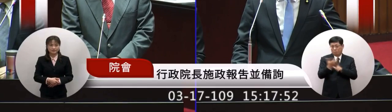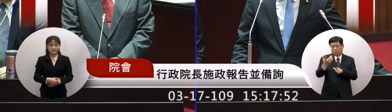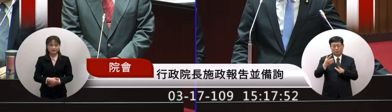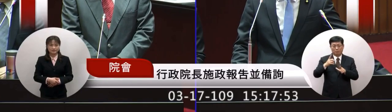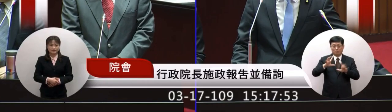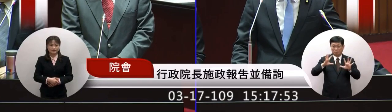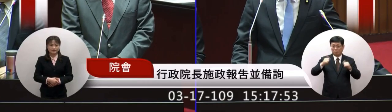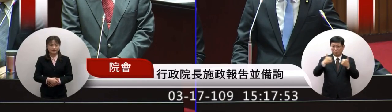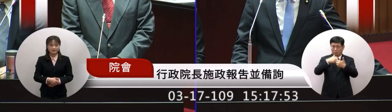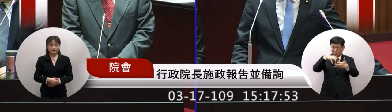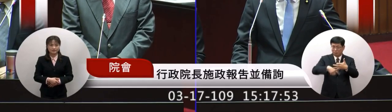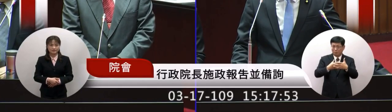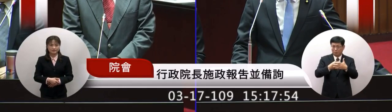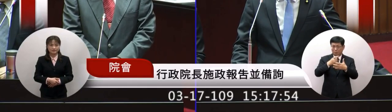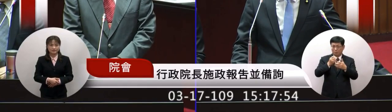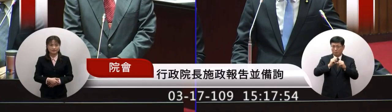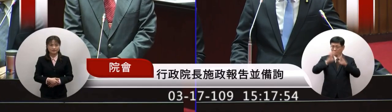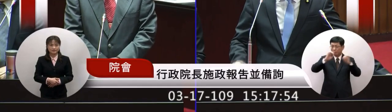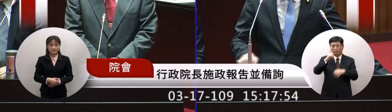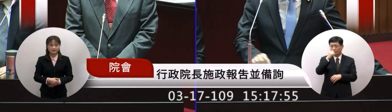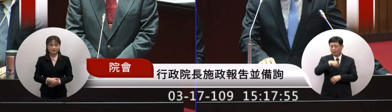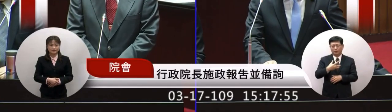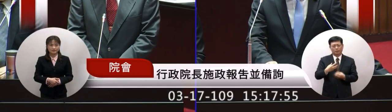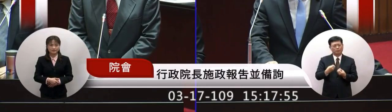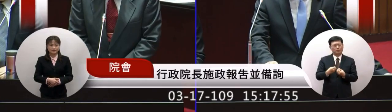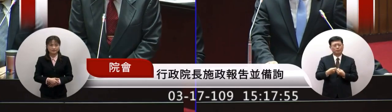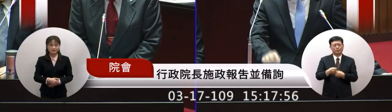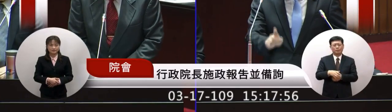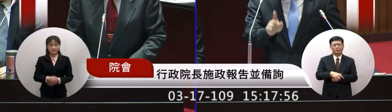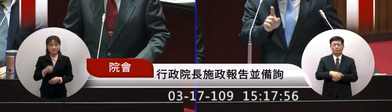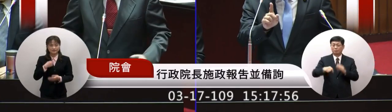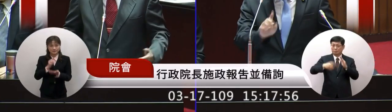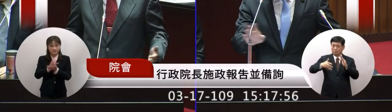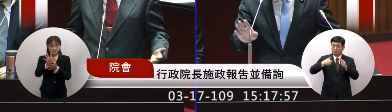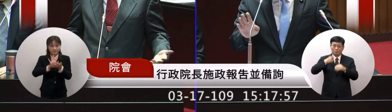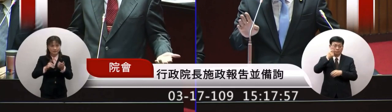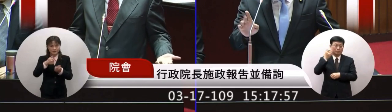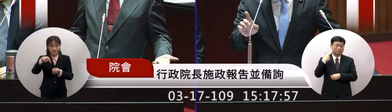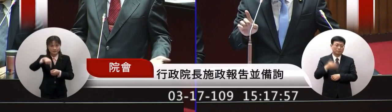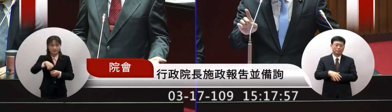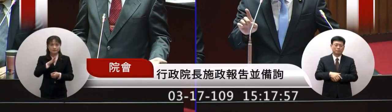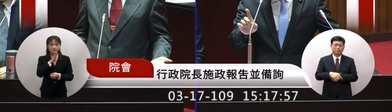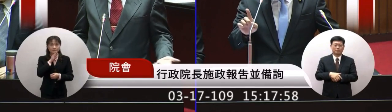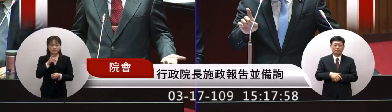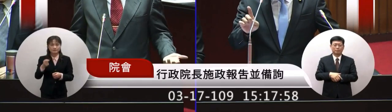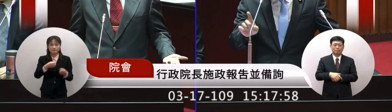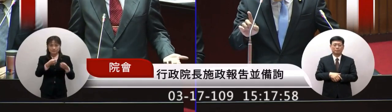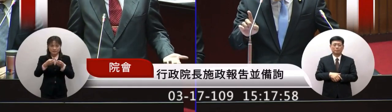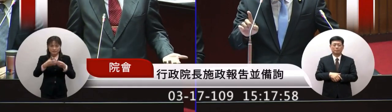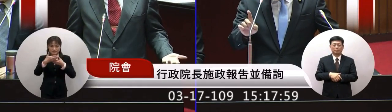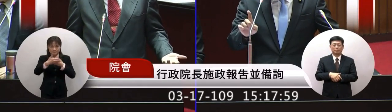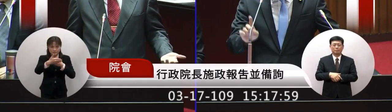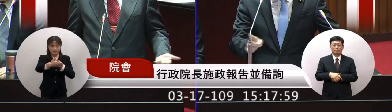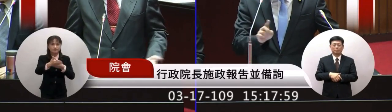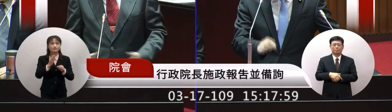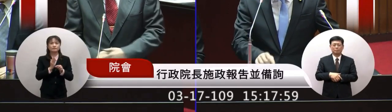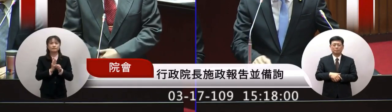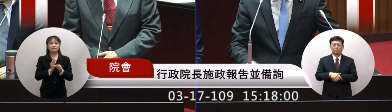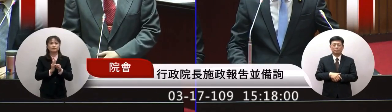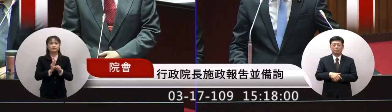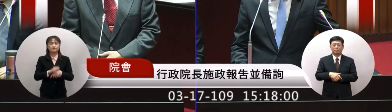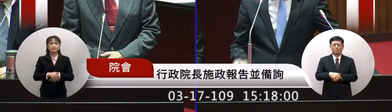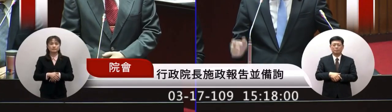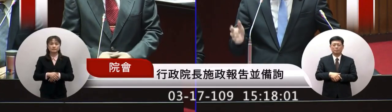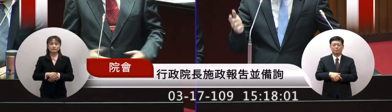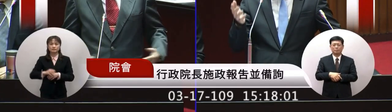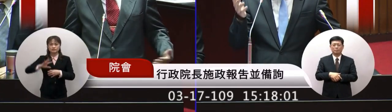堂上面透露跟公开。院长， 顾委报告， 上一个月 在一个协商的过程当中嘛，我想全世